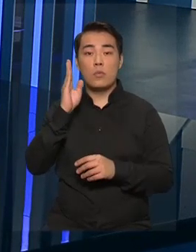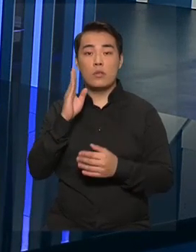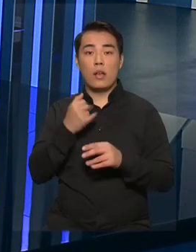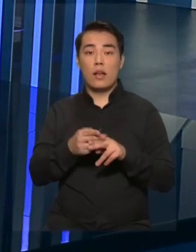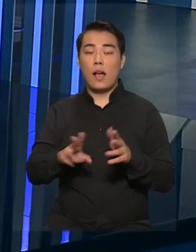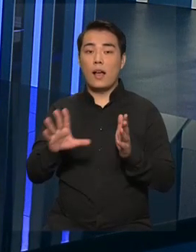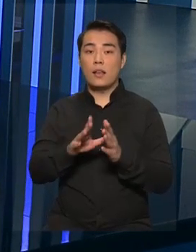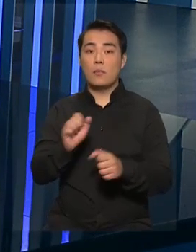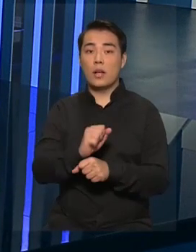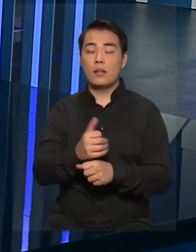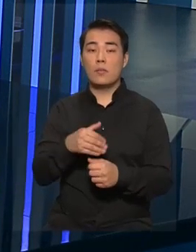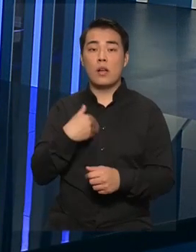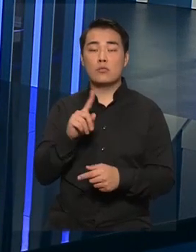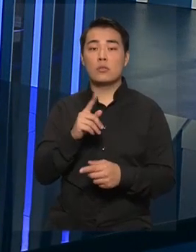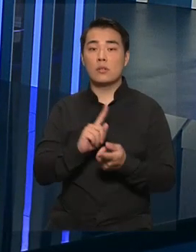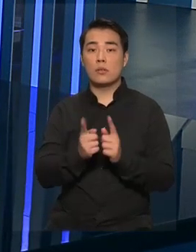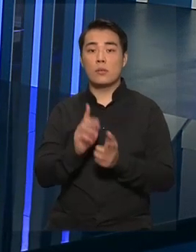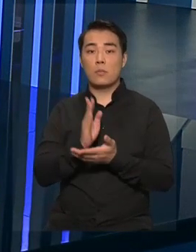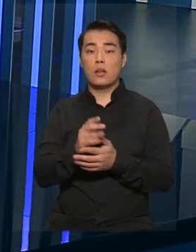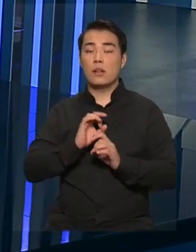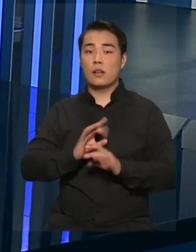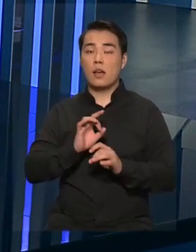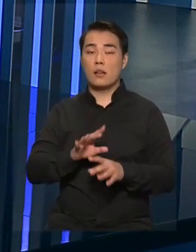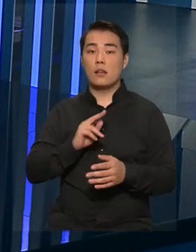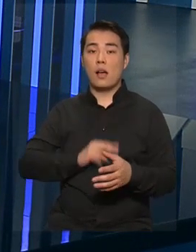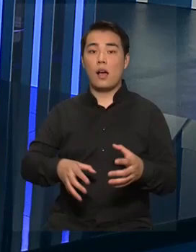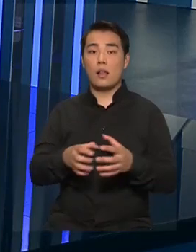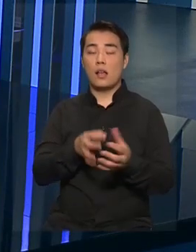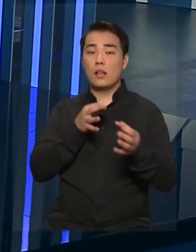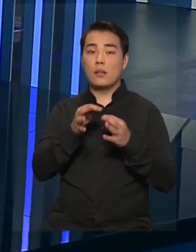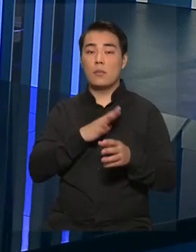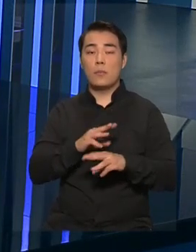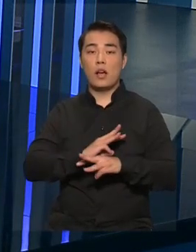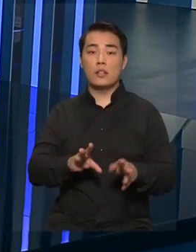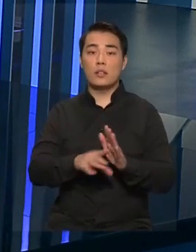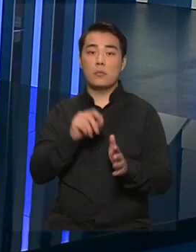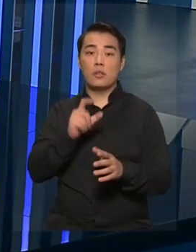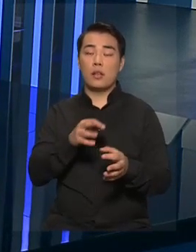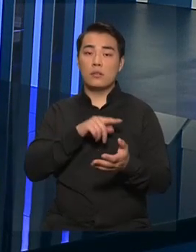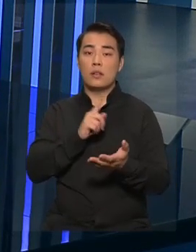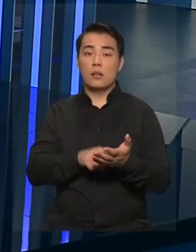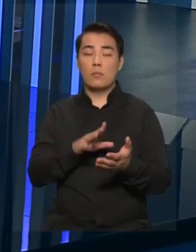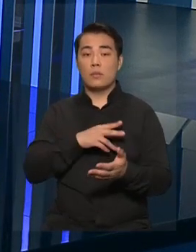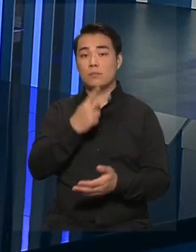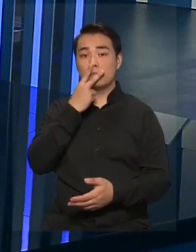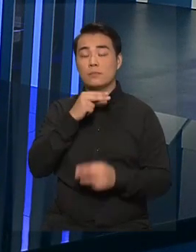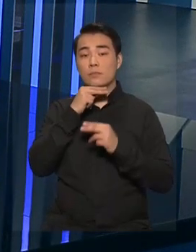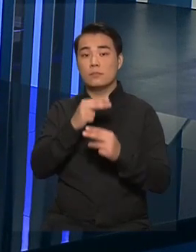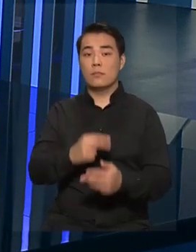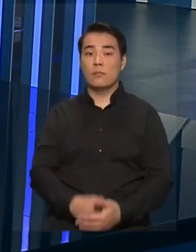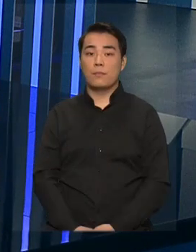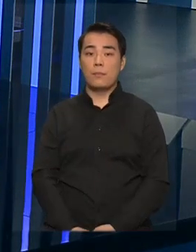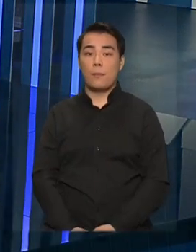электр көліктерін пайдалану талаптары қалай өзгереді? Әріптесім Әнуар Карбозов мәжіліс депутатынан сұрап білген еді. Сұхбатты назарларыңызға